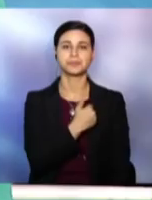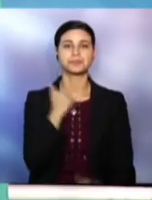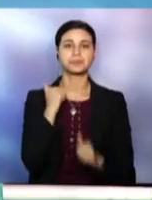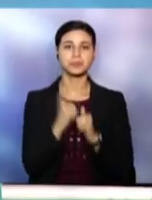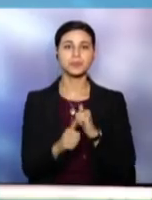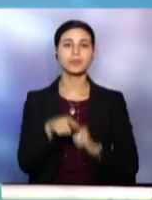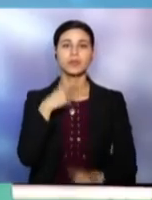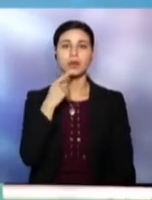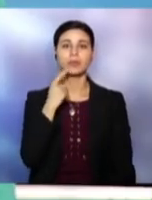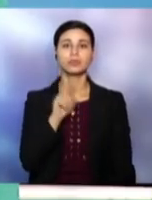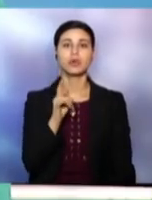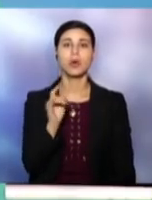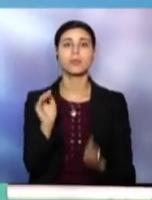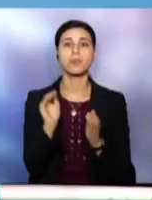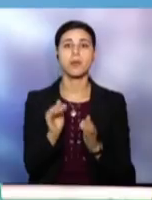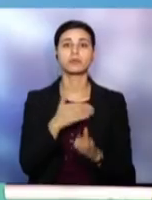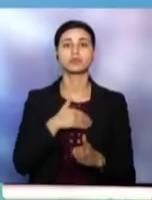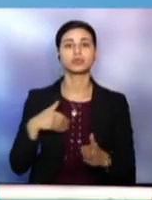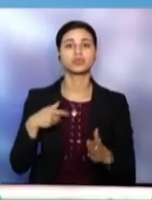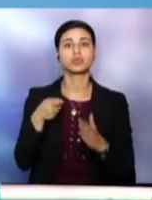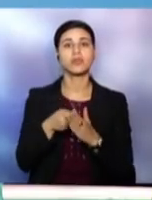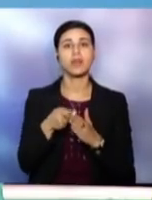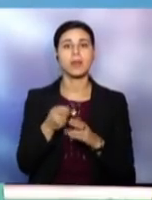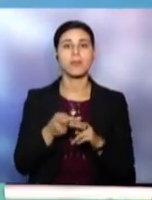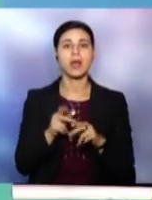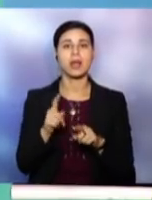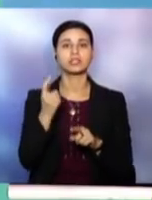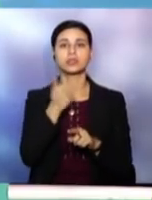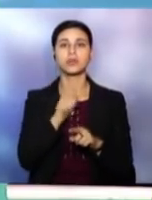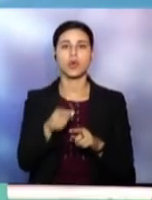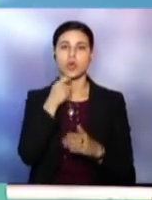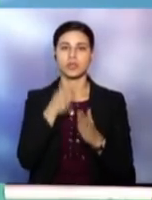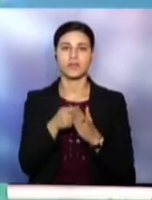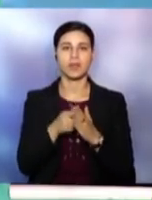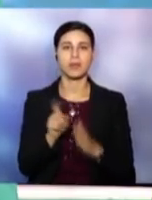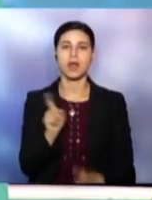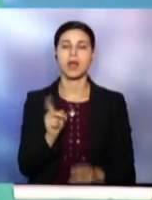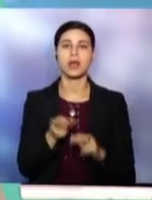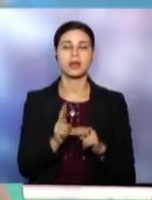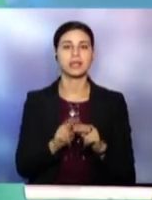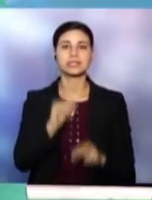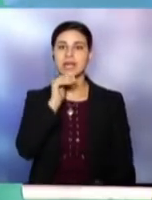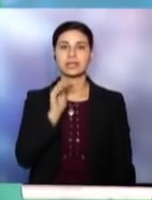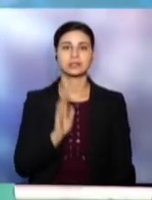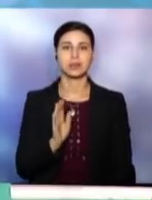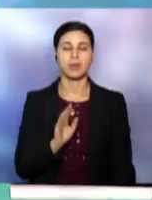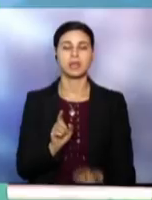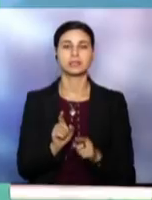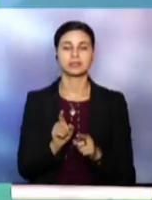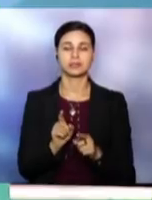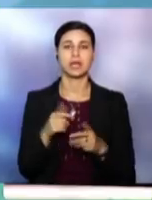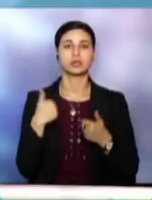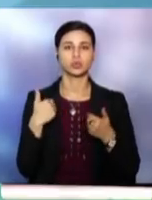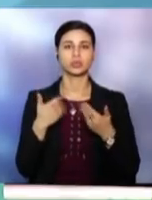ყოველთვის ვიძახი, იმიტომ რომ ძუძუთი კვება ეს არ არის მხოლოდ კვება, ეს არ არის მხოლოდ საკმარისი ვთქვათ